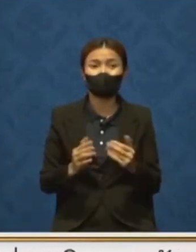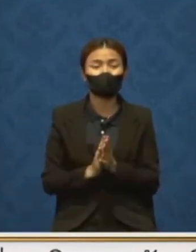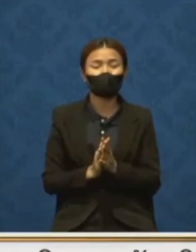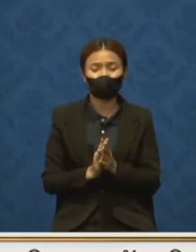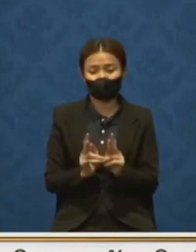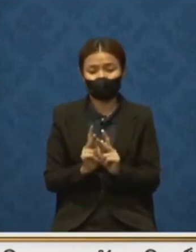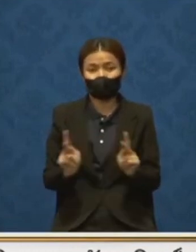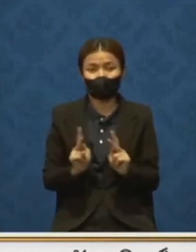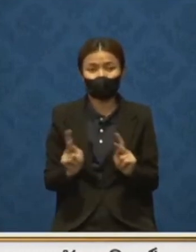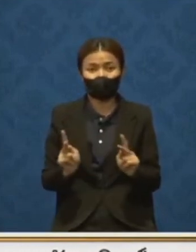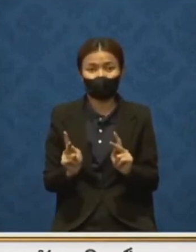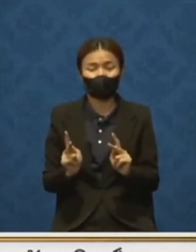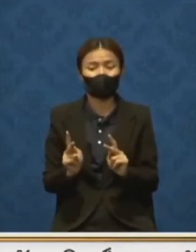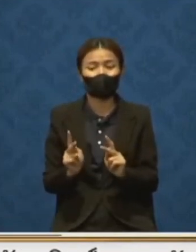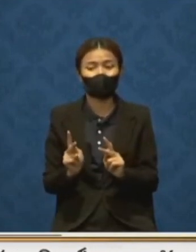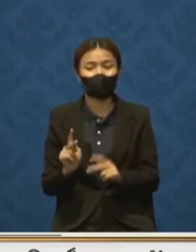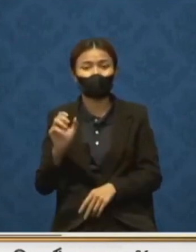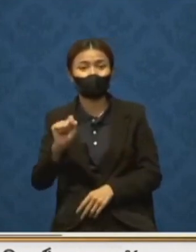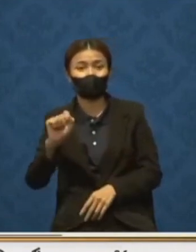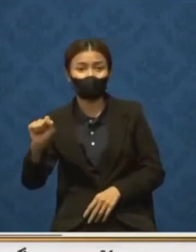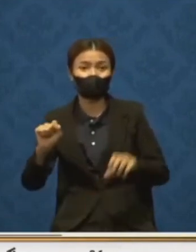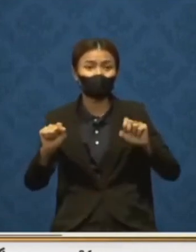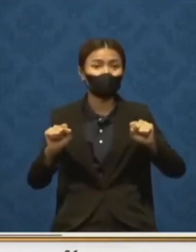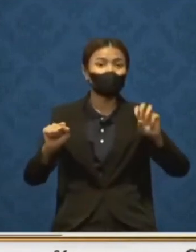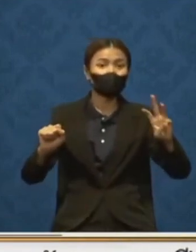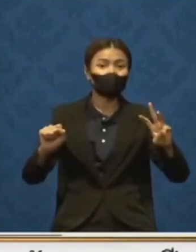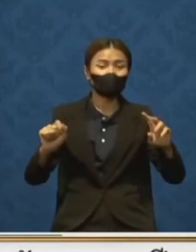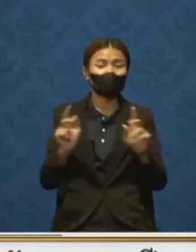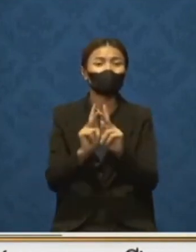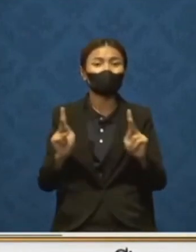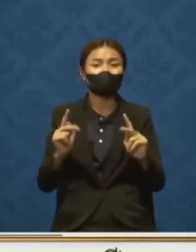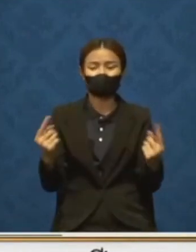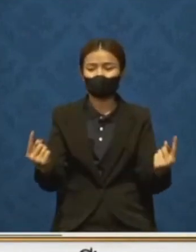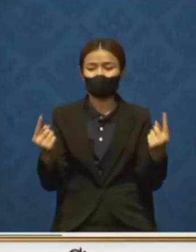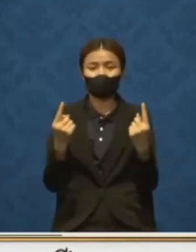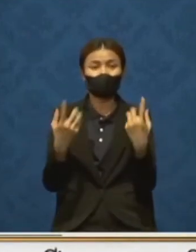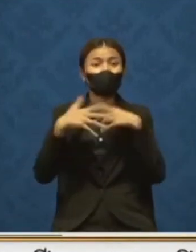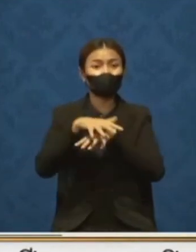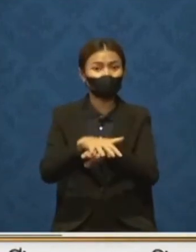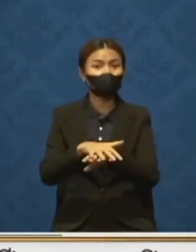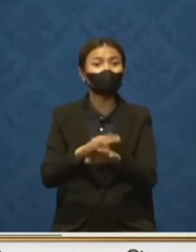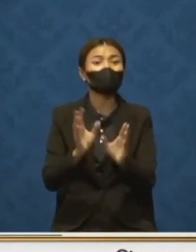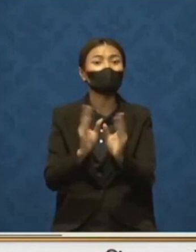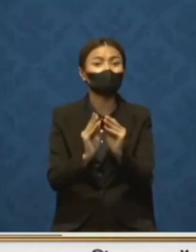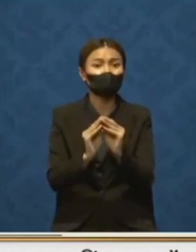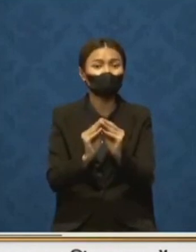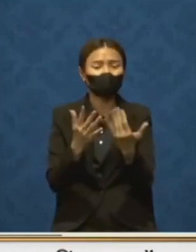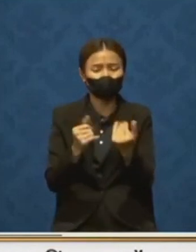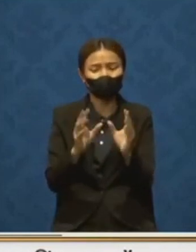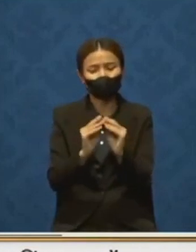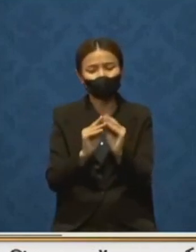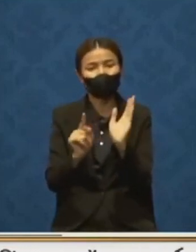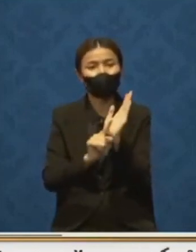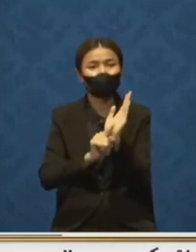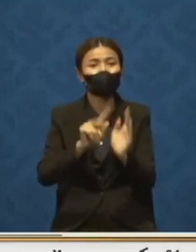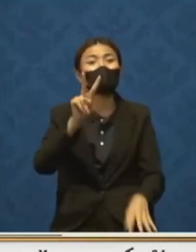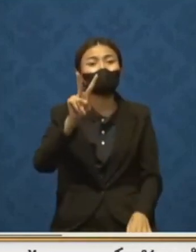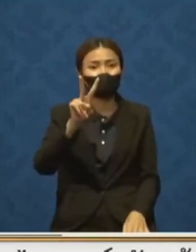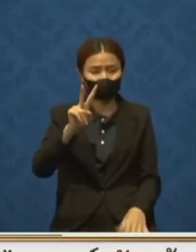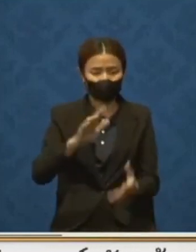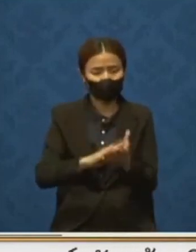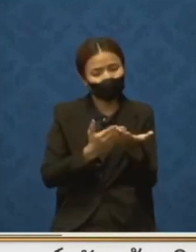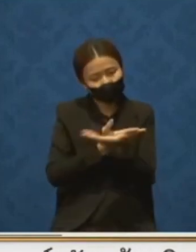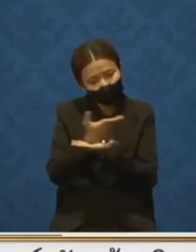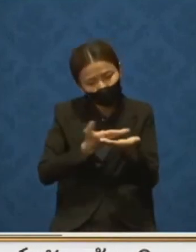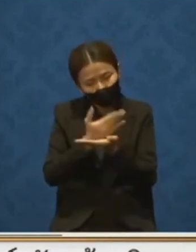มเนี่ยหลังจากได้พิจารณาซึ่งก็เพียง2ครั้งก็จบนะครับเพราะว่าเราก็เข้าใจกันดีว่า